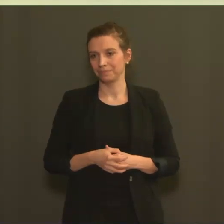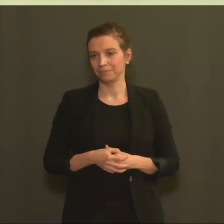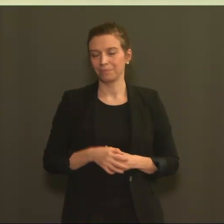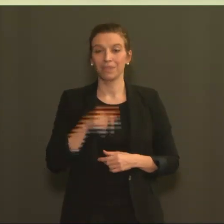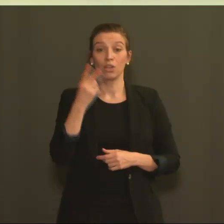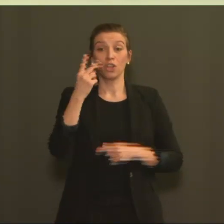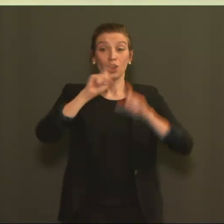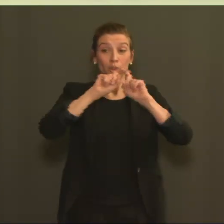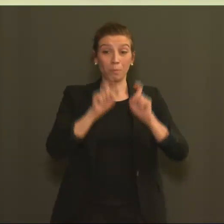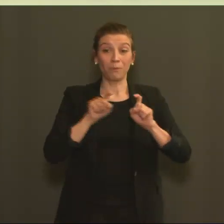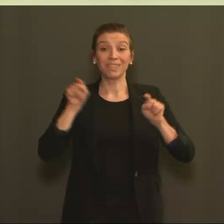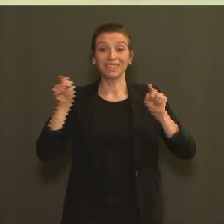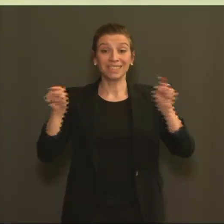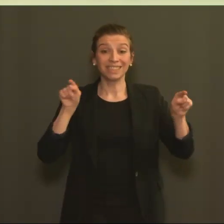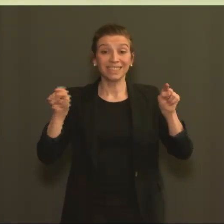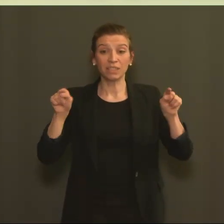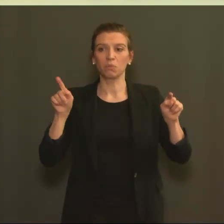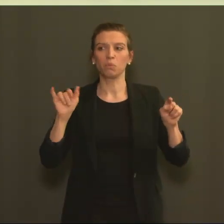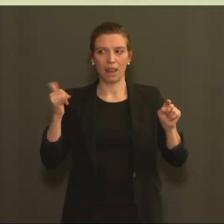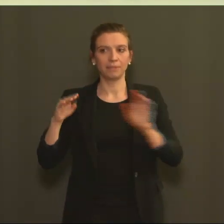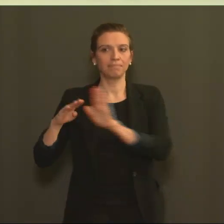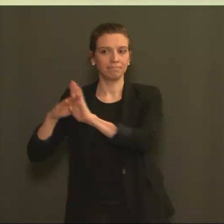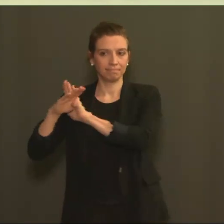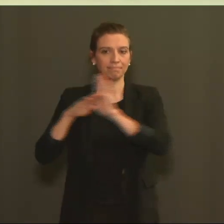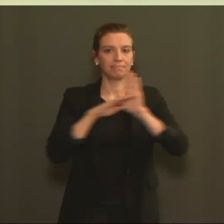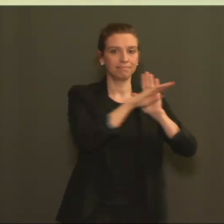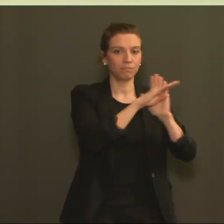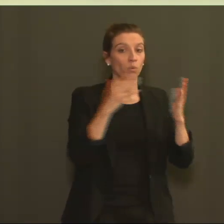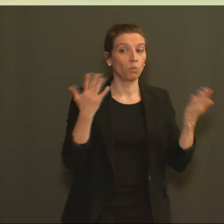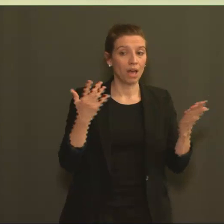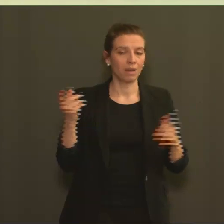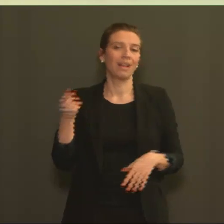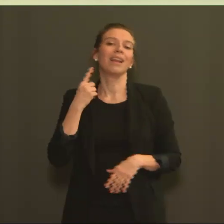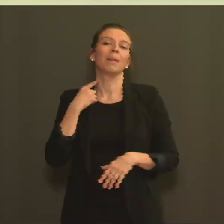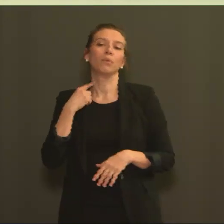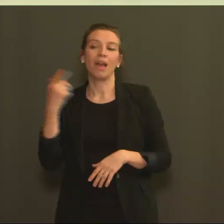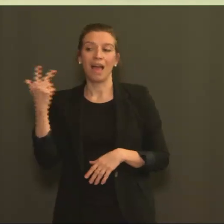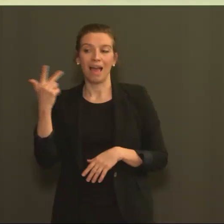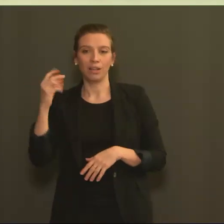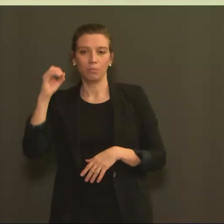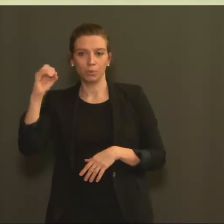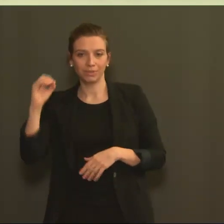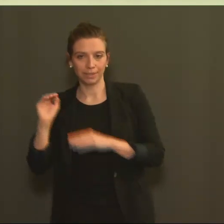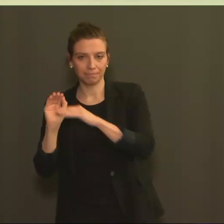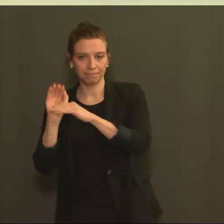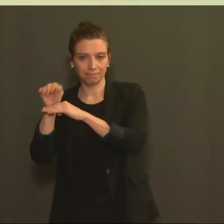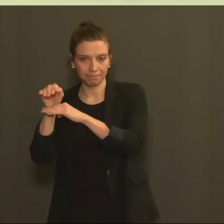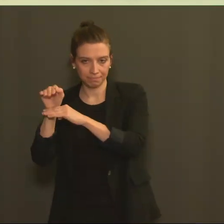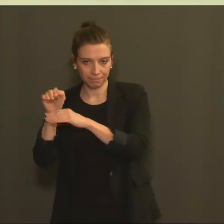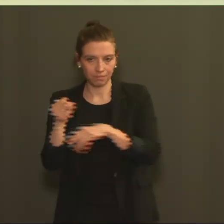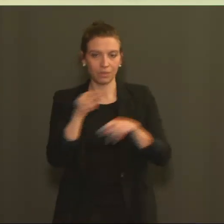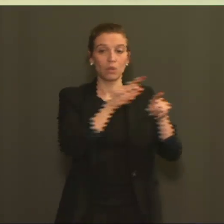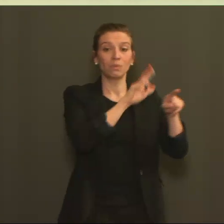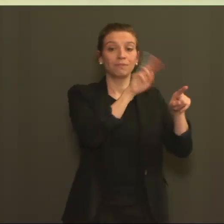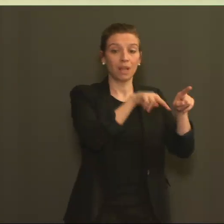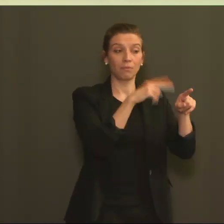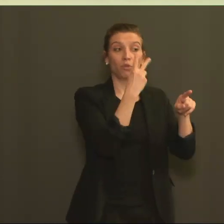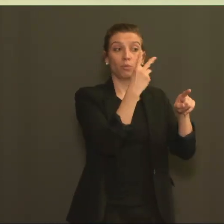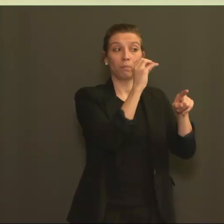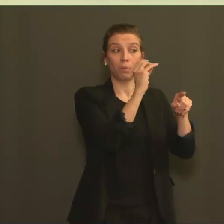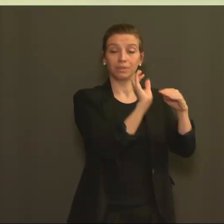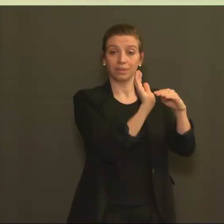plus 8 procent en west-vlaanderen plus 2 procent deze toenames zijn voornamelijk te wijten aan een